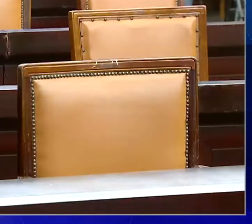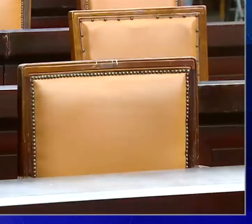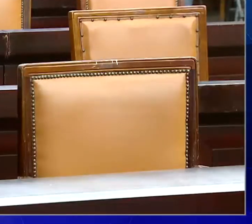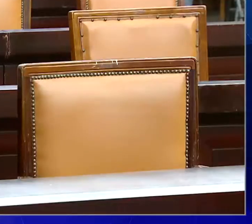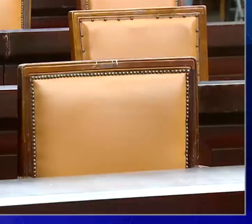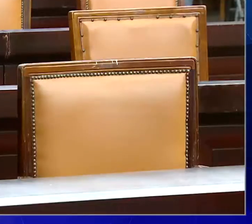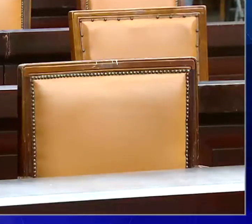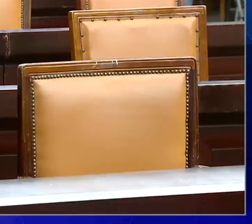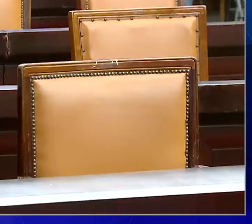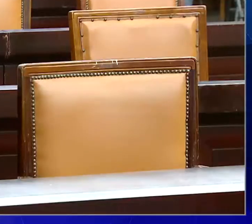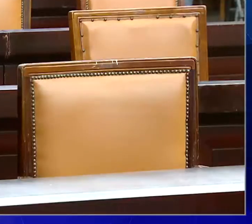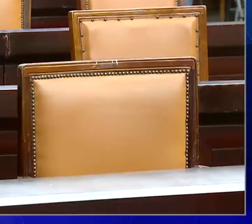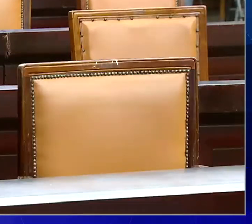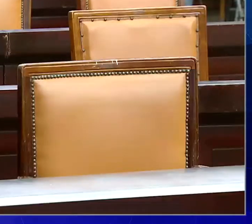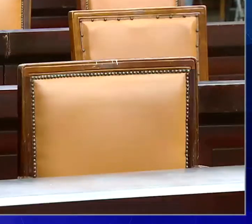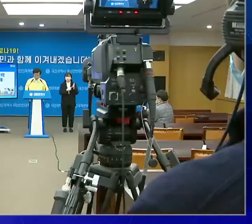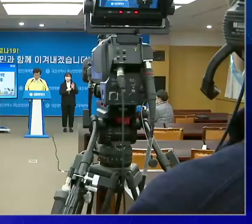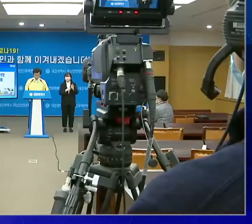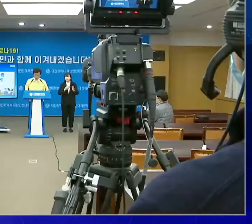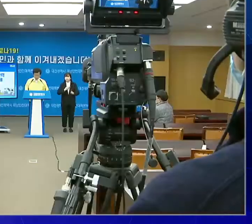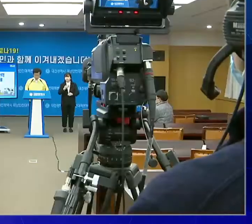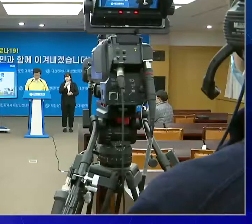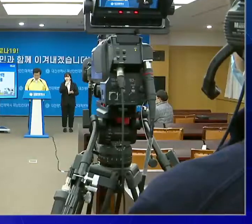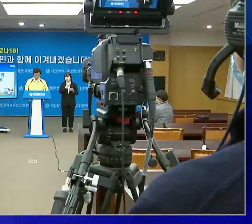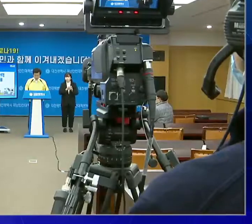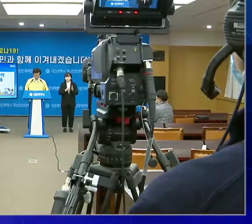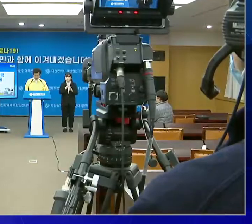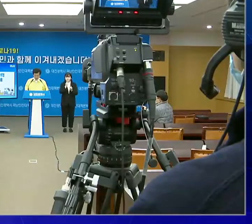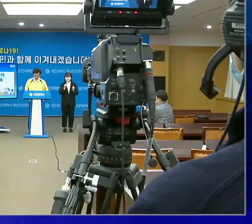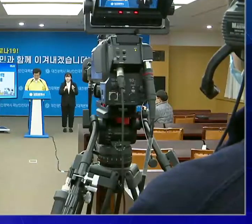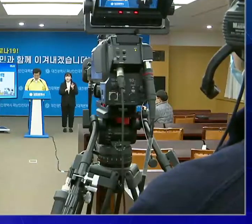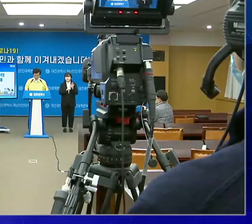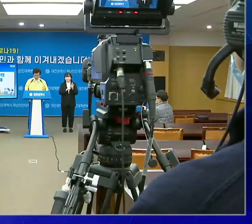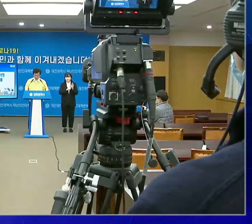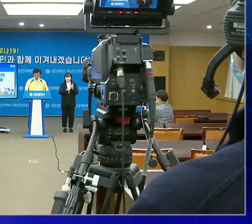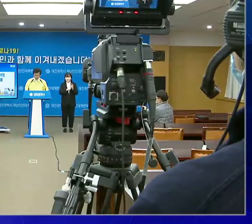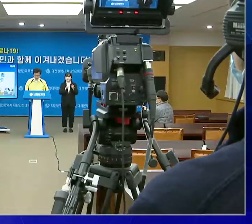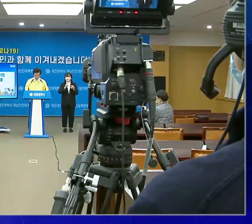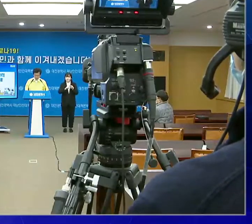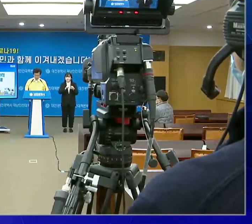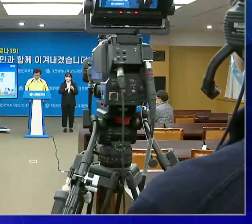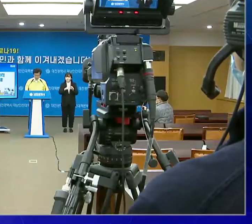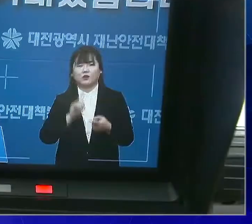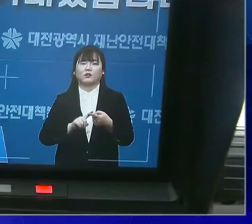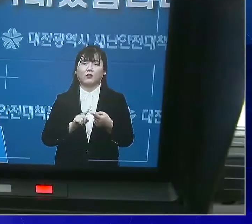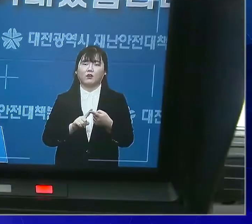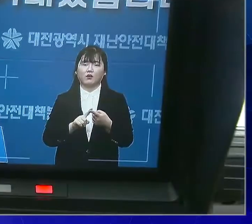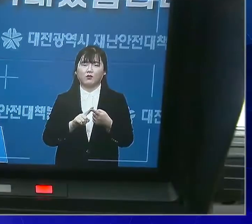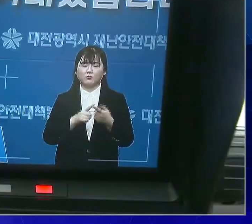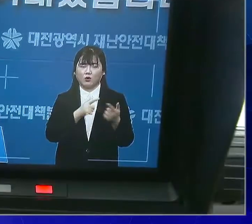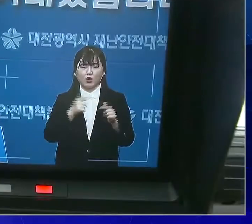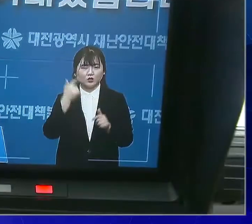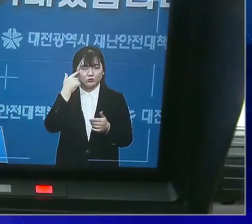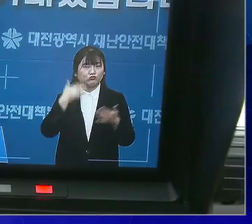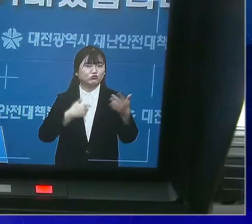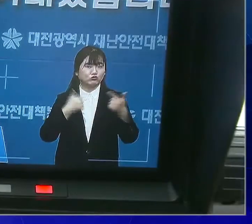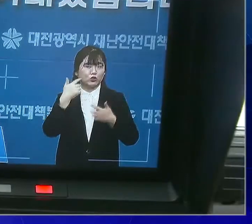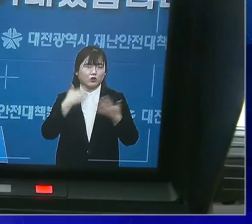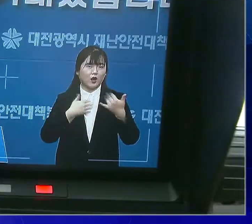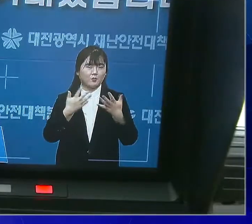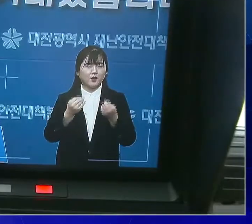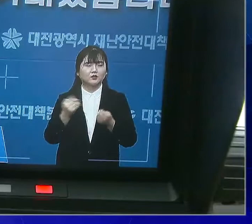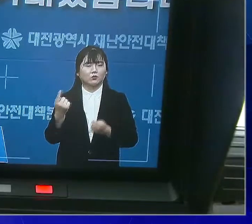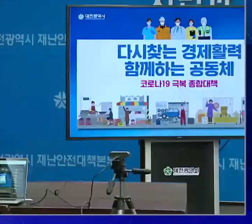급 재난 생계 지원금은 정부 긴급 제단 지원금과 별개로 추진하기로 했습니다 어 허태정 대전 시장